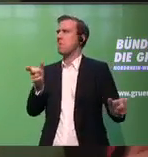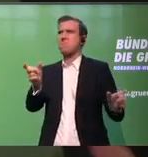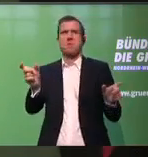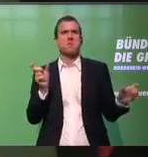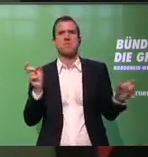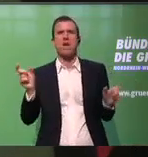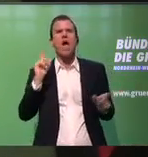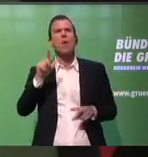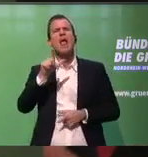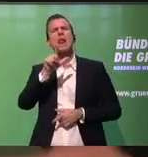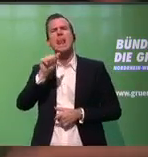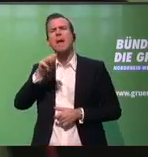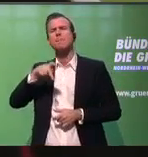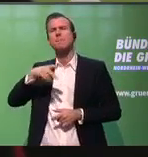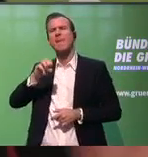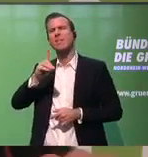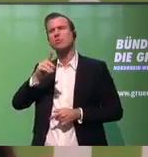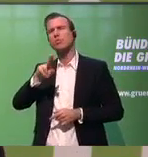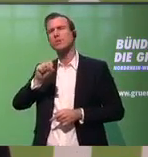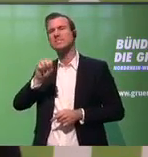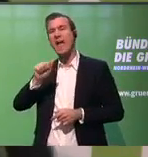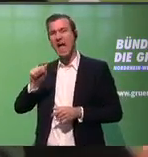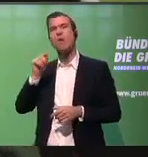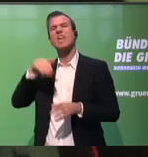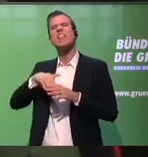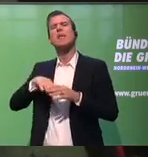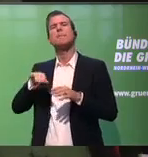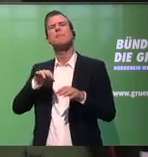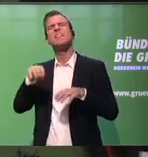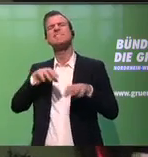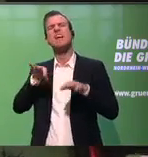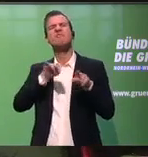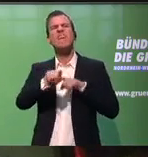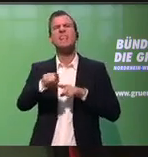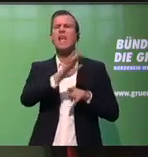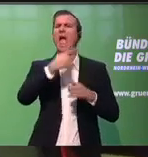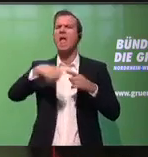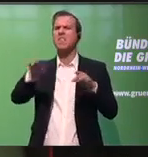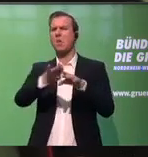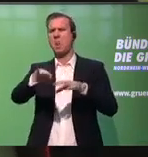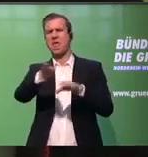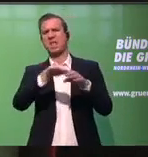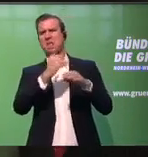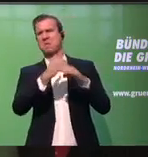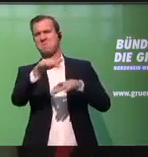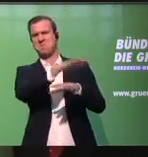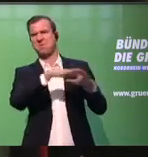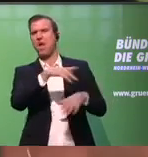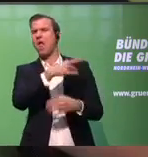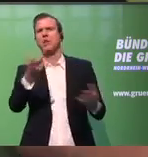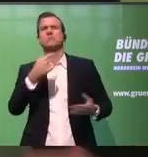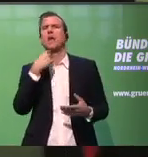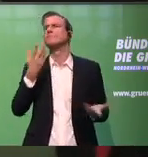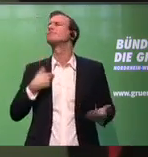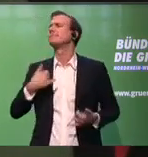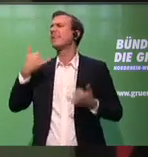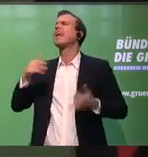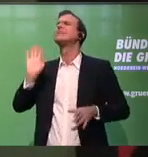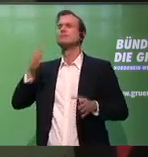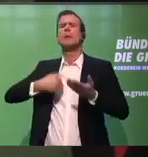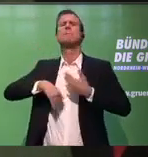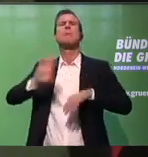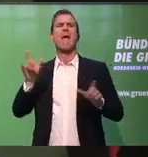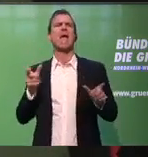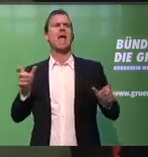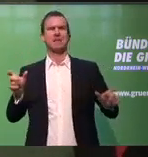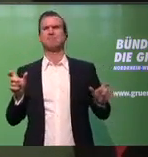der Lampedusa-Katastrophe fielen unserem Innenminister Friedrich und den anderen, seinen Ministerkollegen da, nichts weiter ein, aus wir müssen jetzt mehr abschotten.